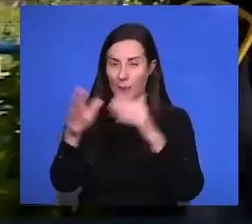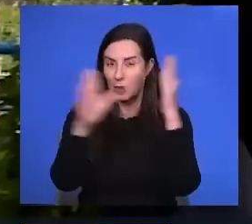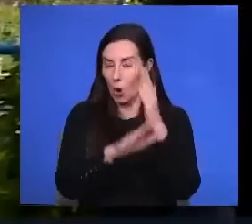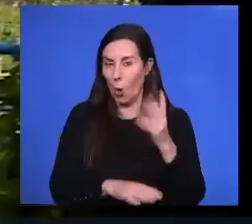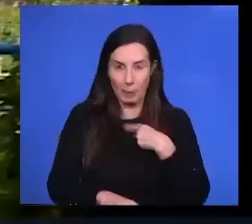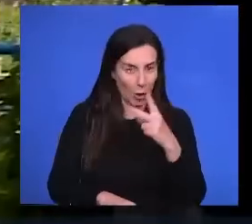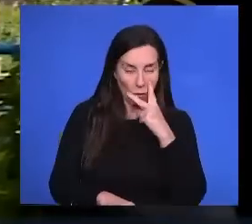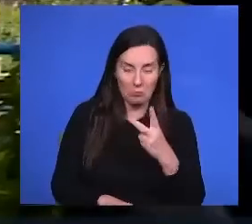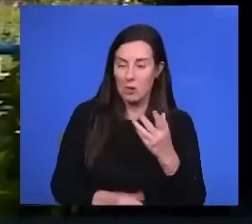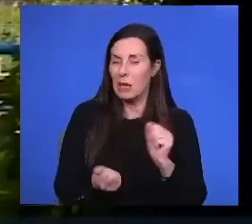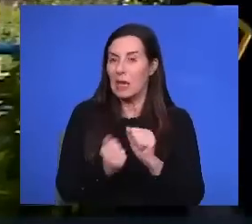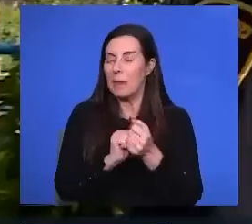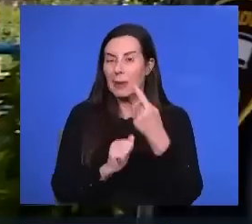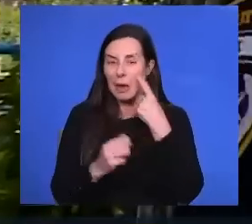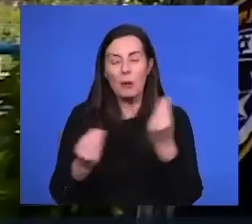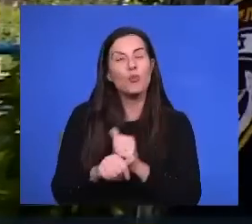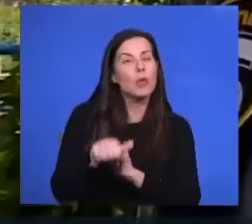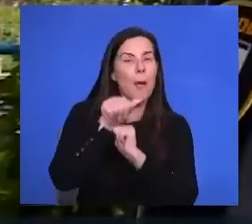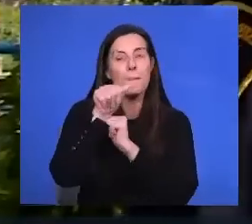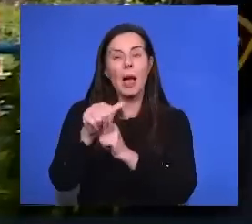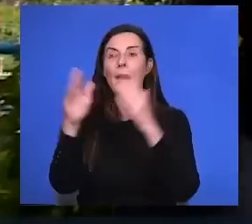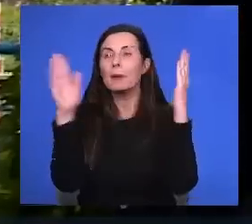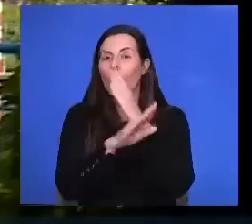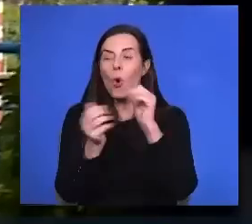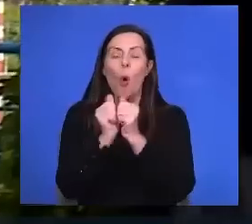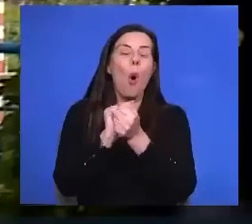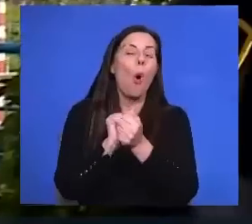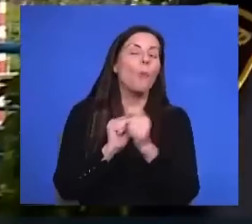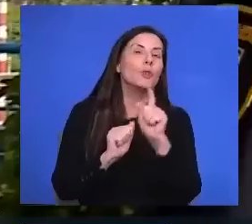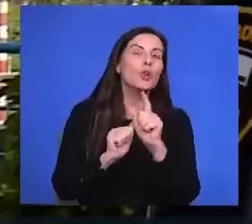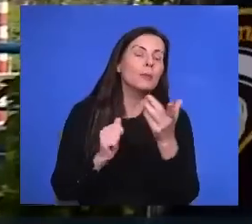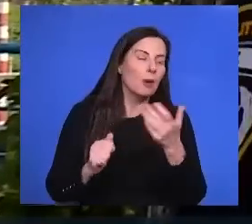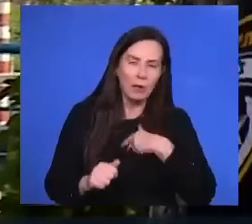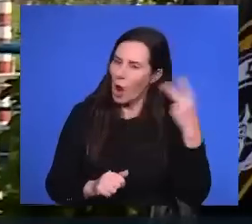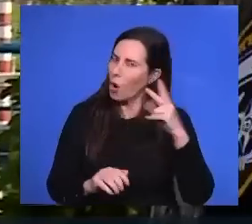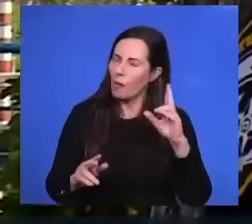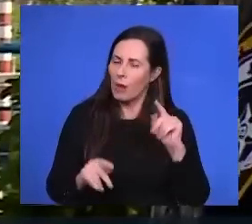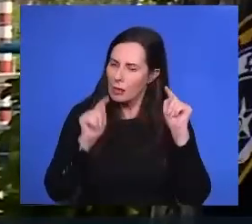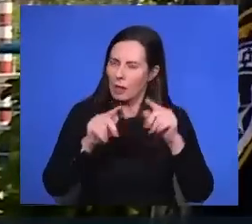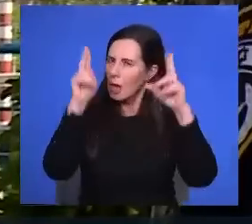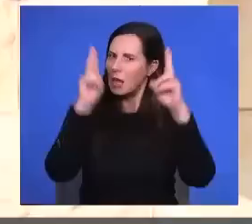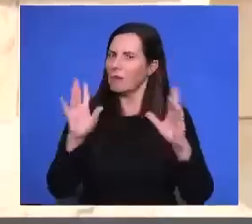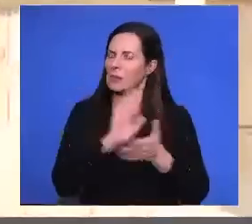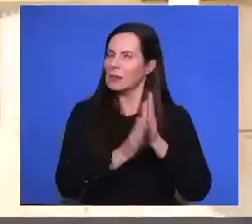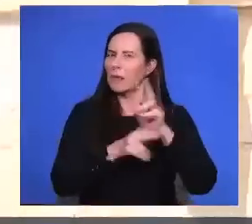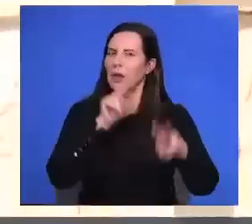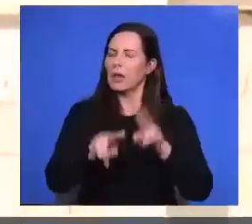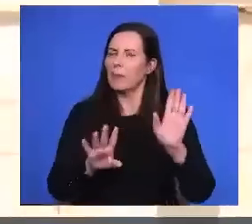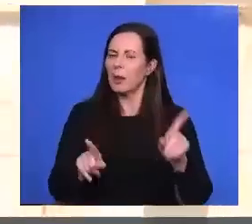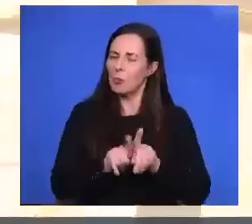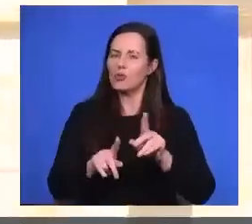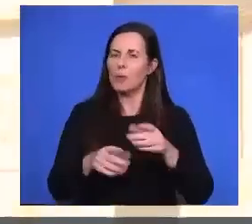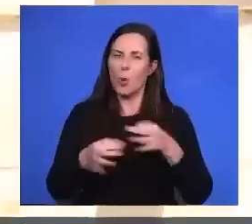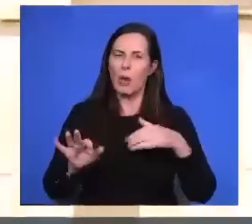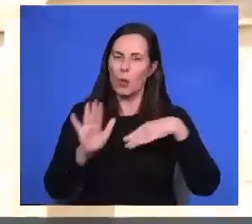טרור, איזשהו אירוע תמיכה עם טרור או עם תומך טרור, אנחנו כמובן נגיע, נפסיק את העבירה ונטפל על פי חוק. בבית